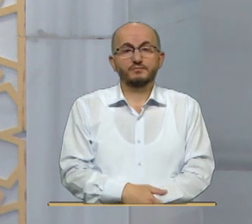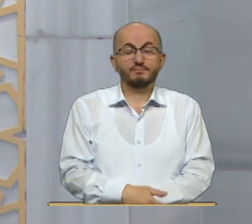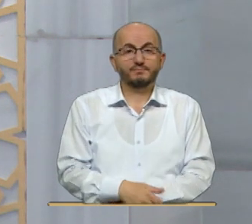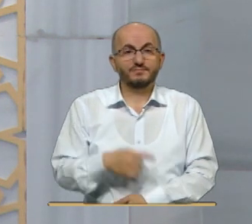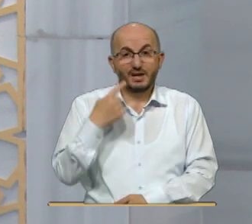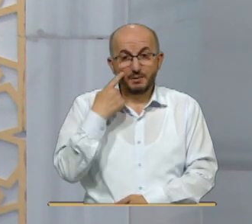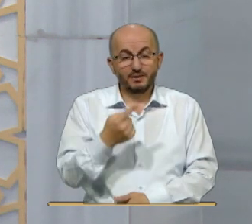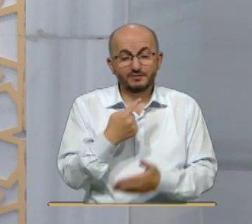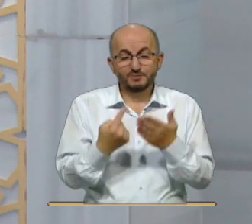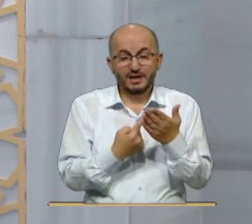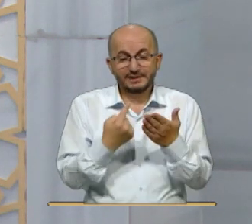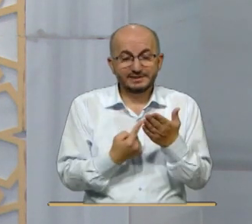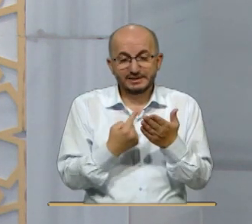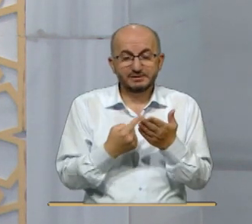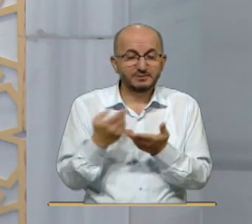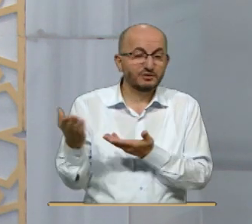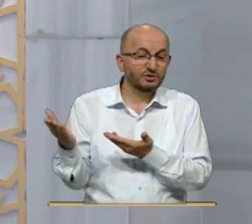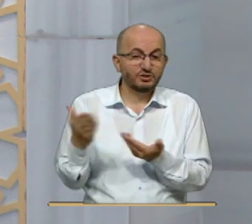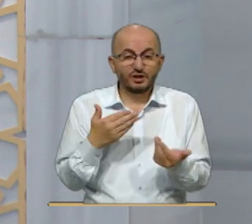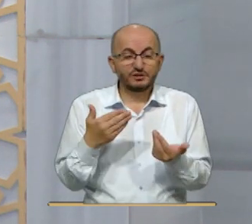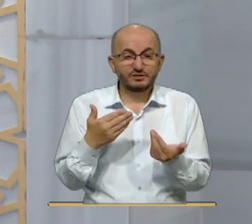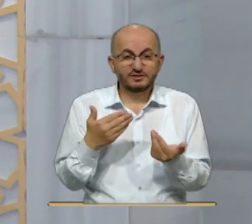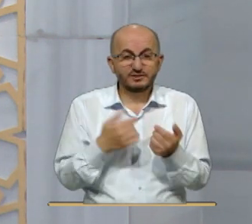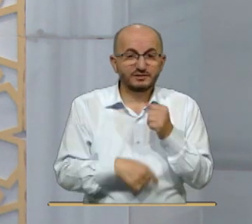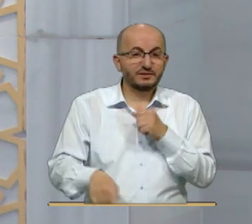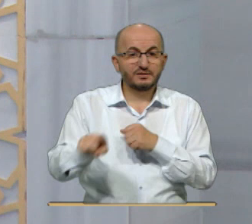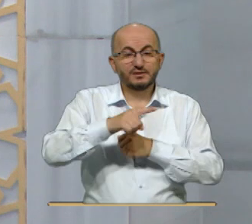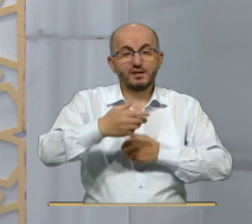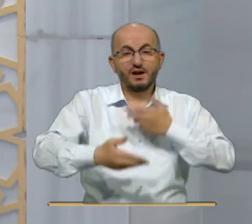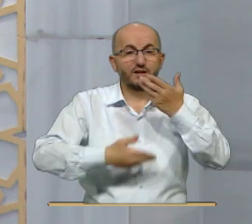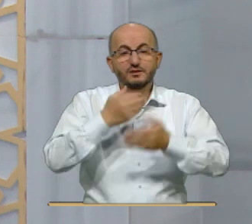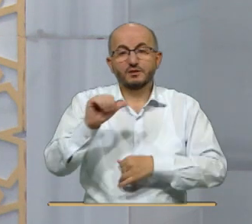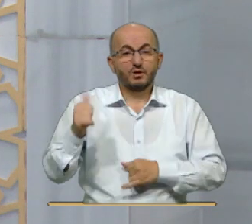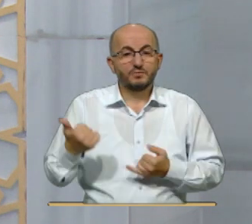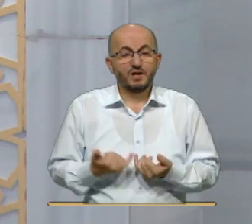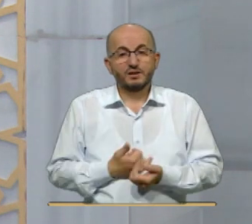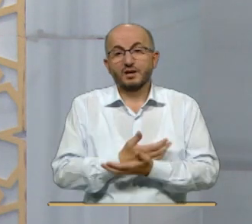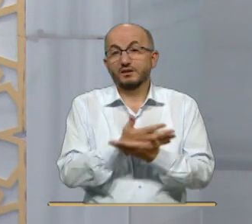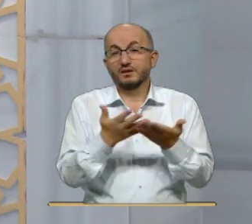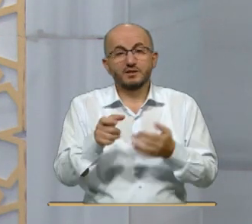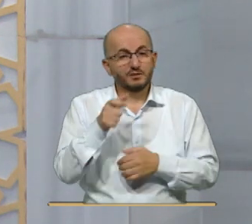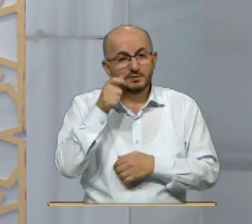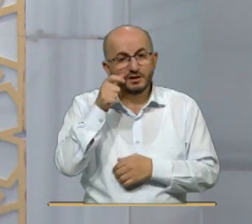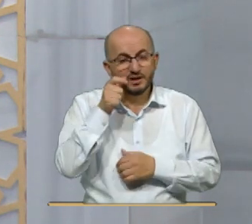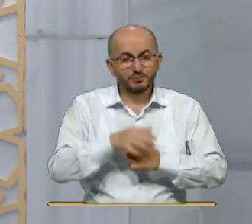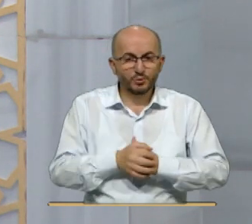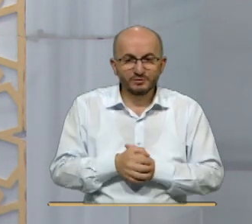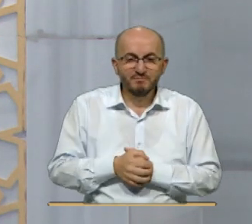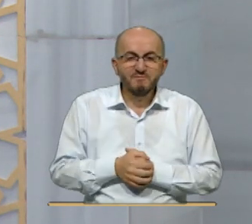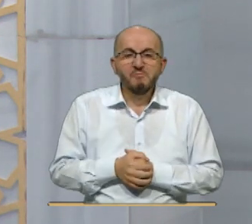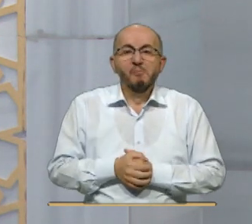Bakın Kur'an-ı Kerim'in çağrısını sizlere arz ediyorum değerli kardeşlerim. Dikkat buyurun.